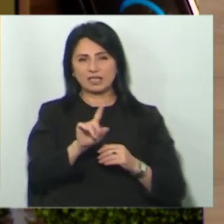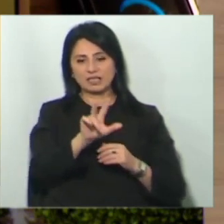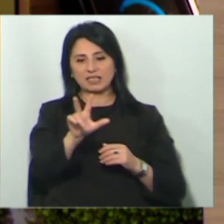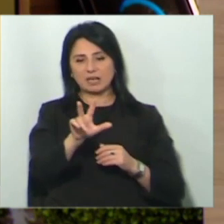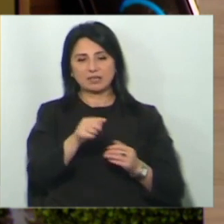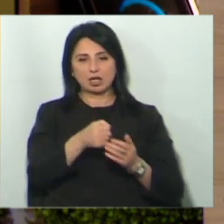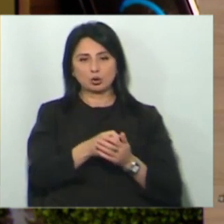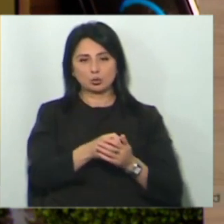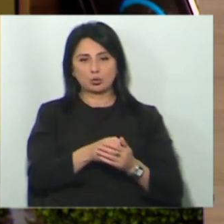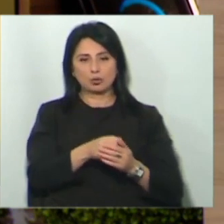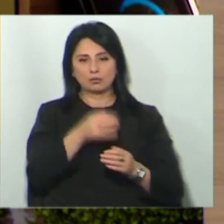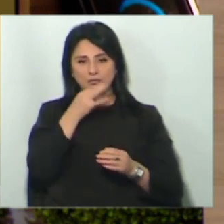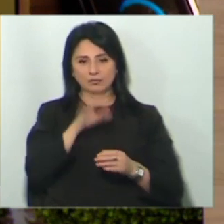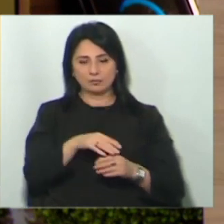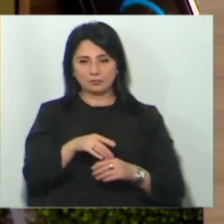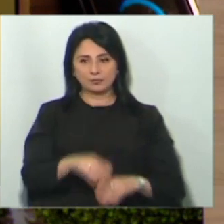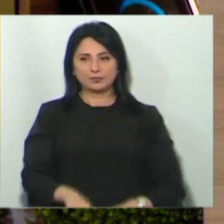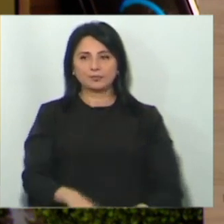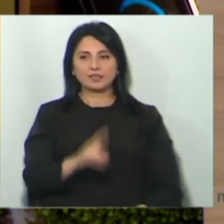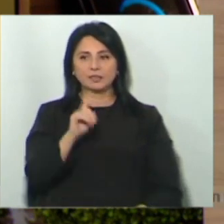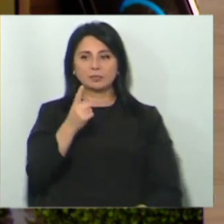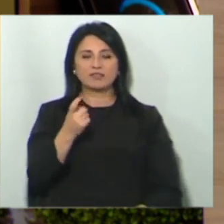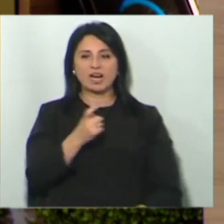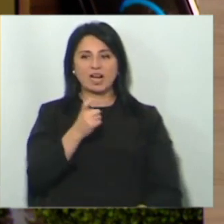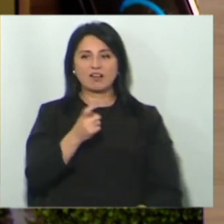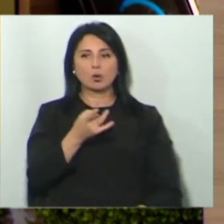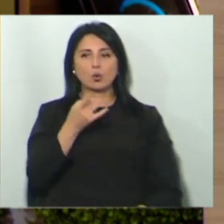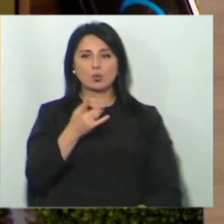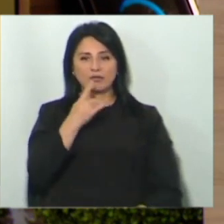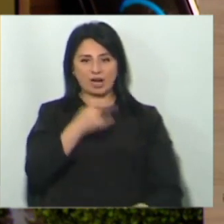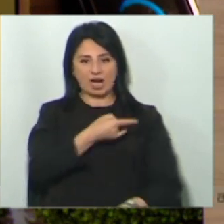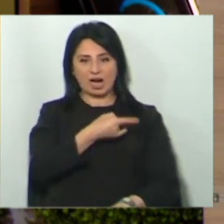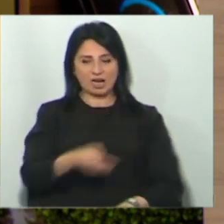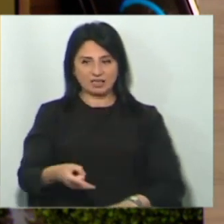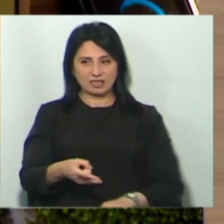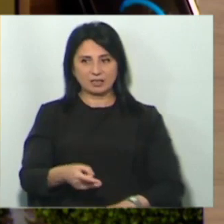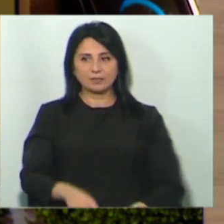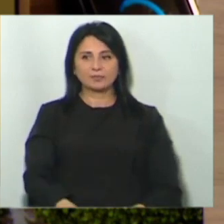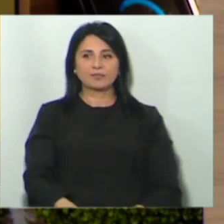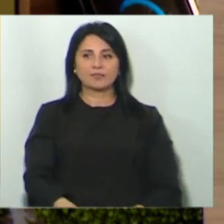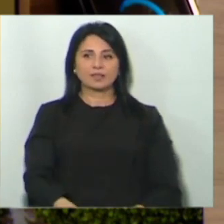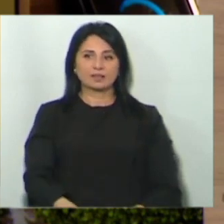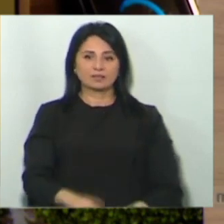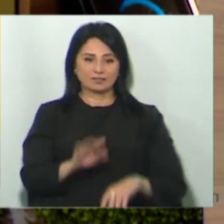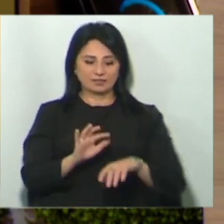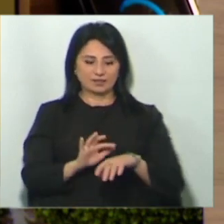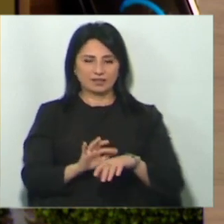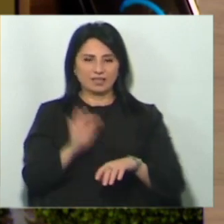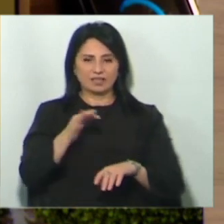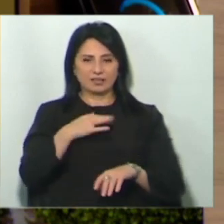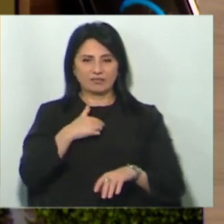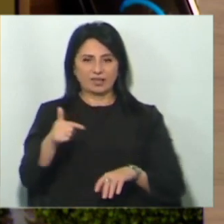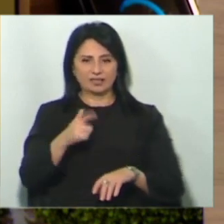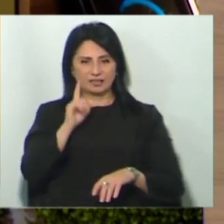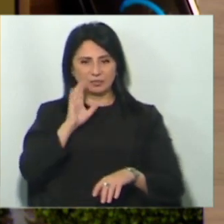საათიდან 3 საათის შემდეგ. პირველი ხარისხი არის უბრალოდ გაწითლება, ანუ ჰიპერემია, დიდი შეხებით